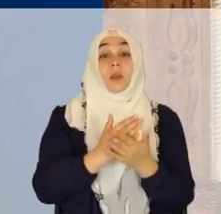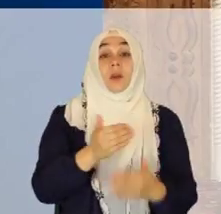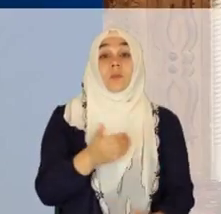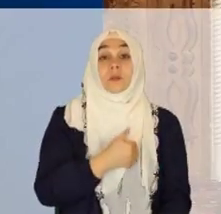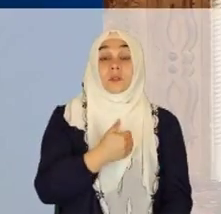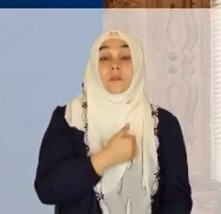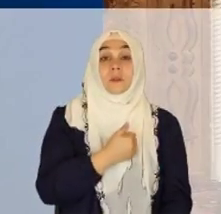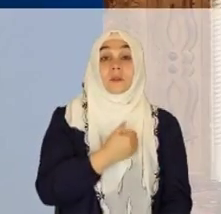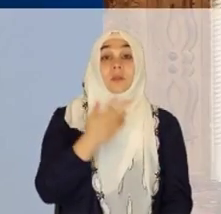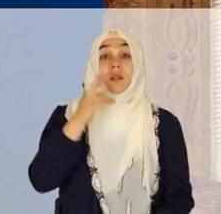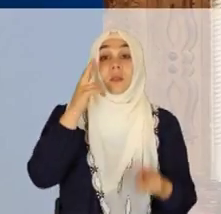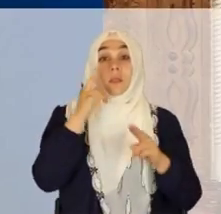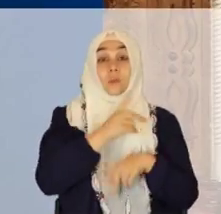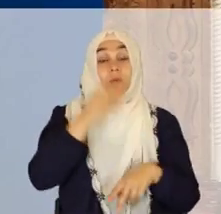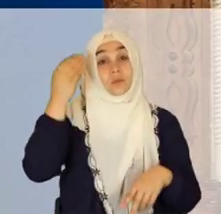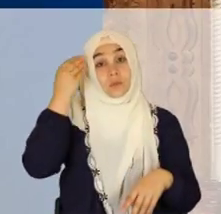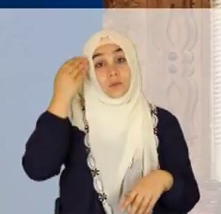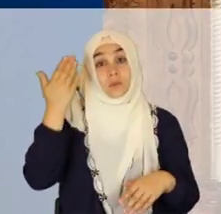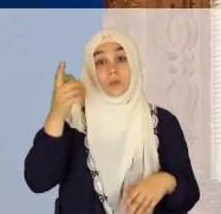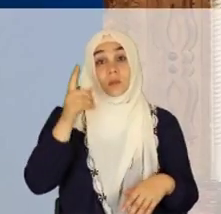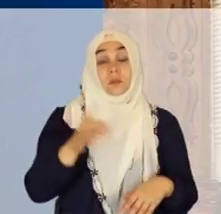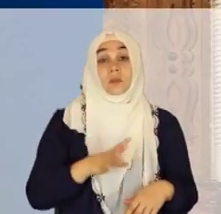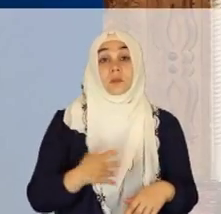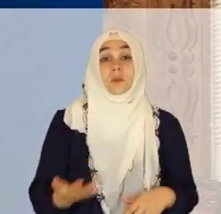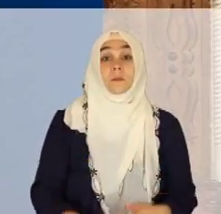Bizdagi asosiy noto'g'ri tushuncha bu masalada